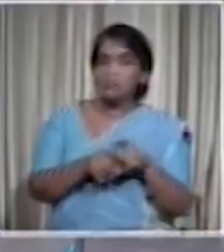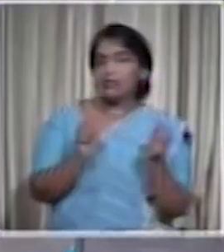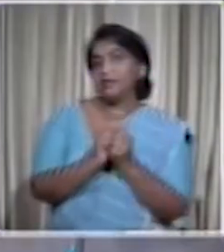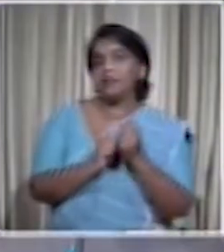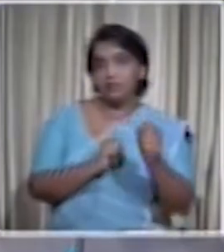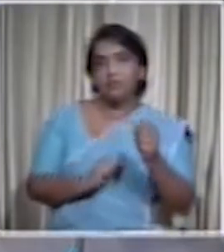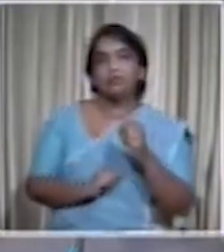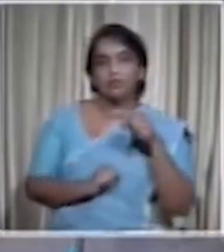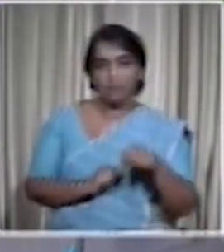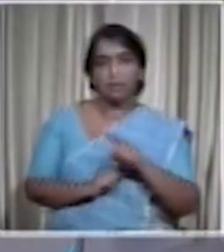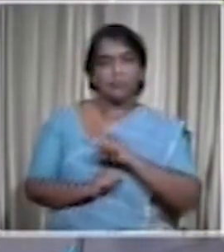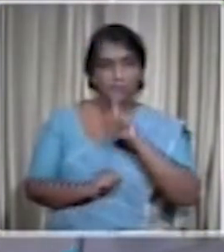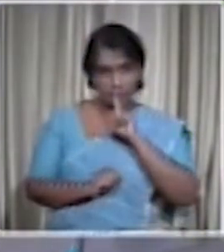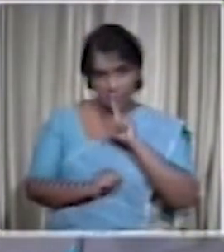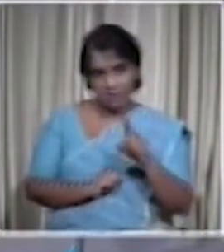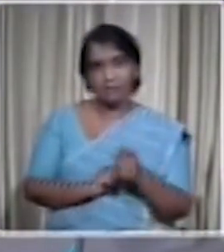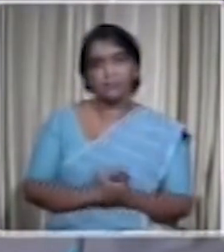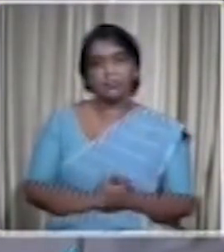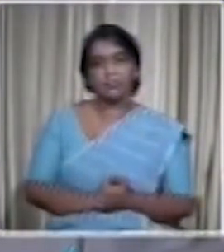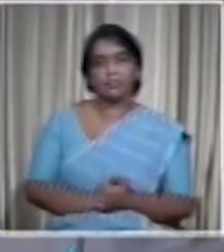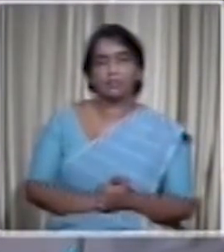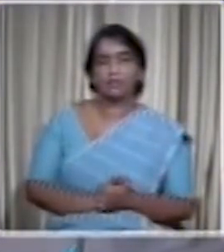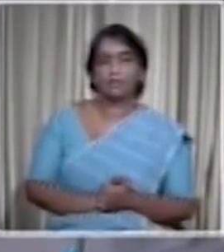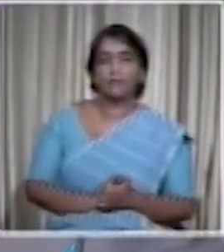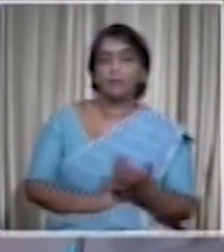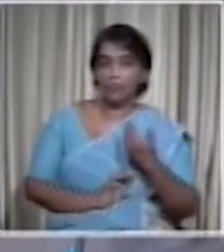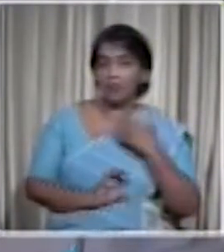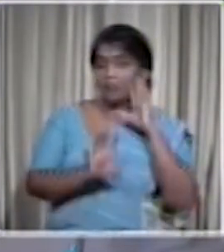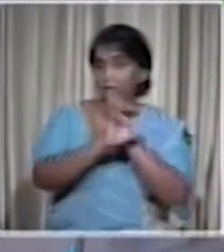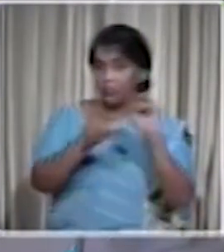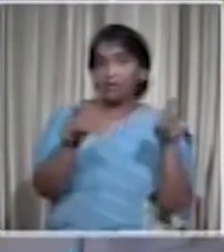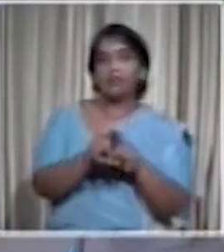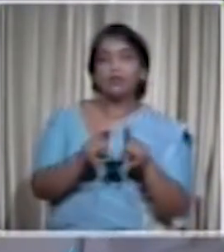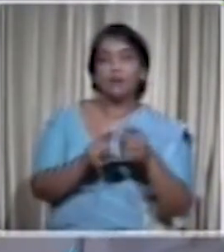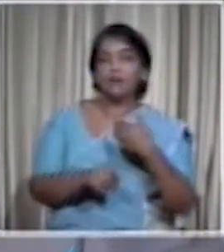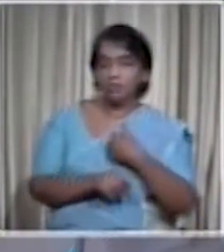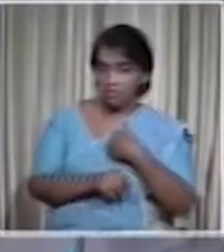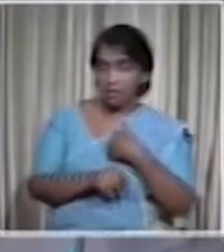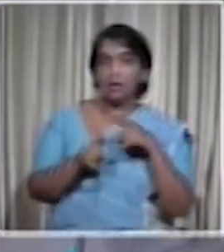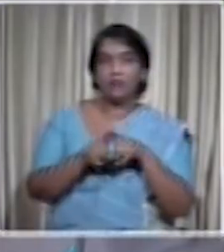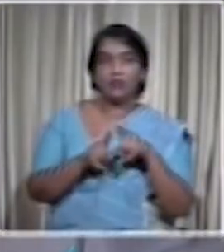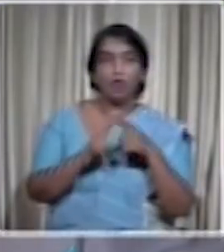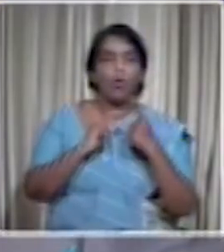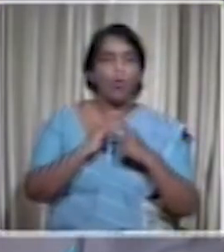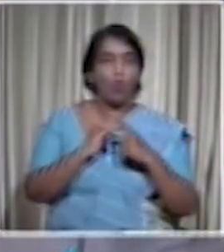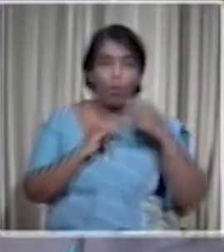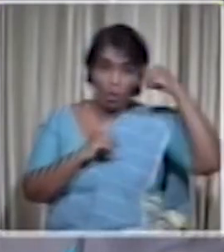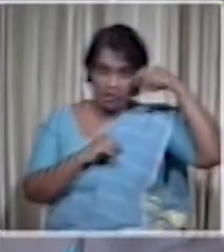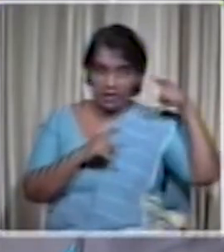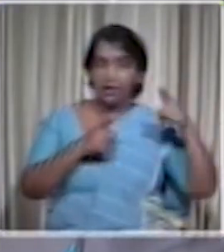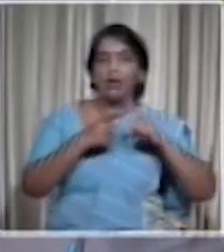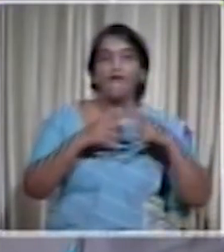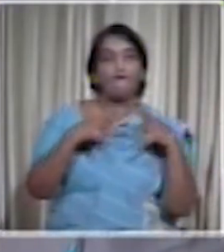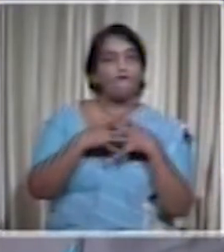කියන ඉල්ලීමත් මම ඔබතුමාගෙන් ඉතා ඕනෑකමින් ඉල්ලා හිටනවා. මගේ ප්‍රකාශය අනුව මමත් ඒ වගේම උදේ ප්‍රභාත් ගම්මන්පිල මැතිතුමත්